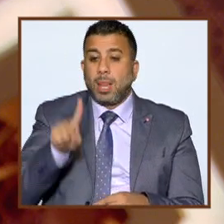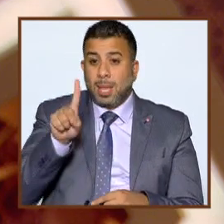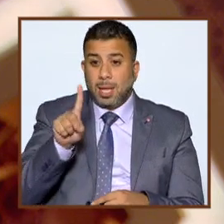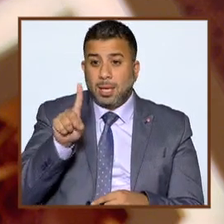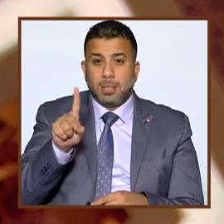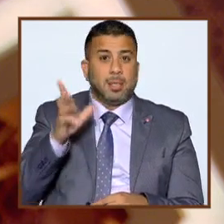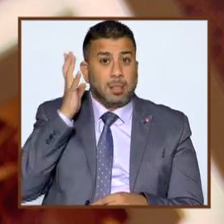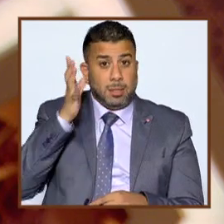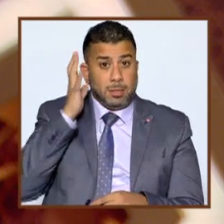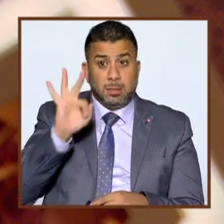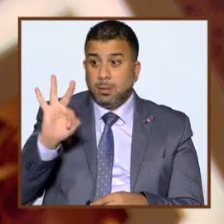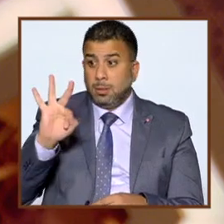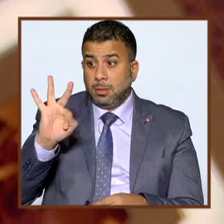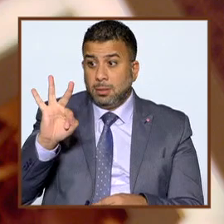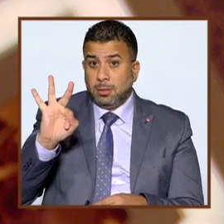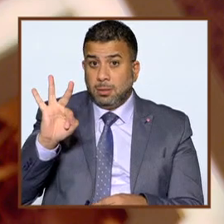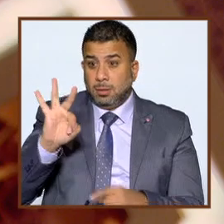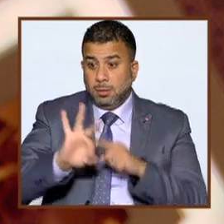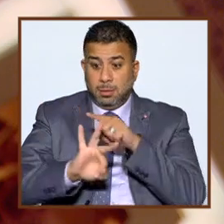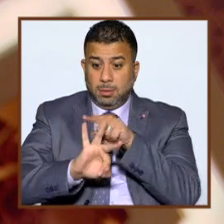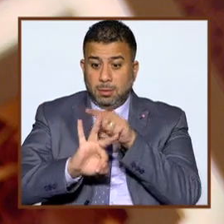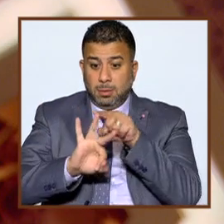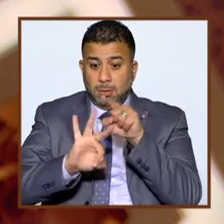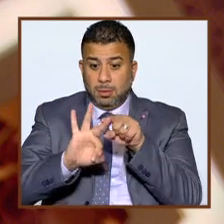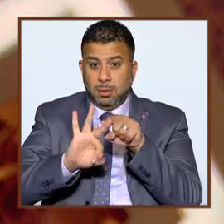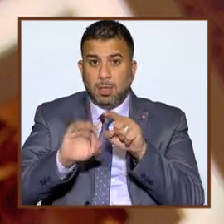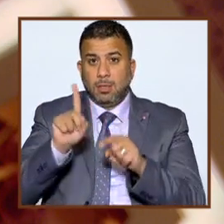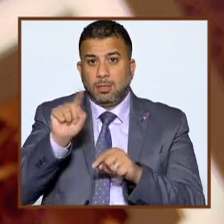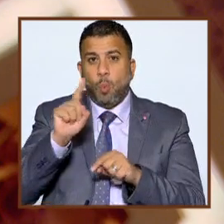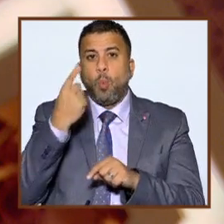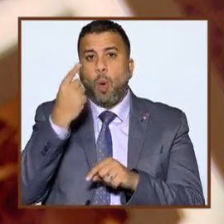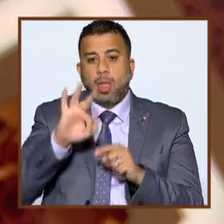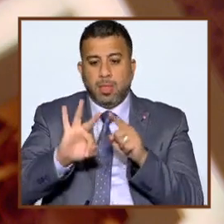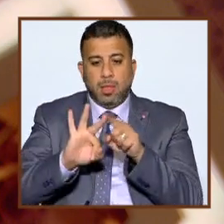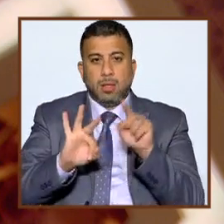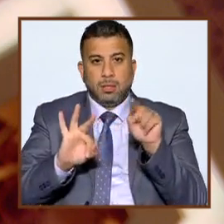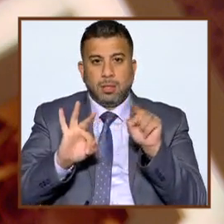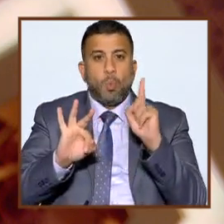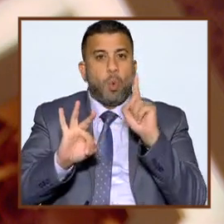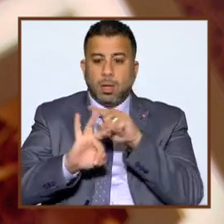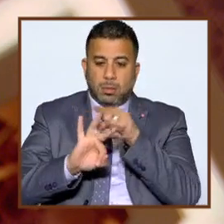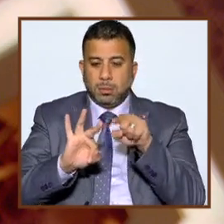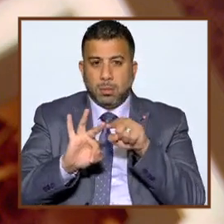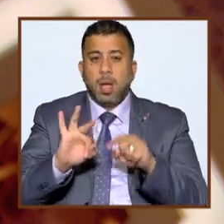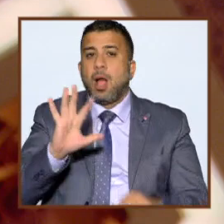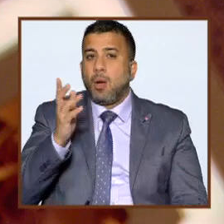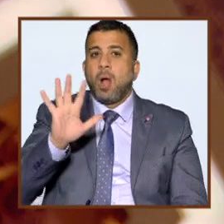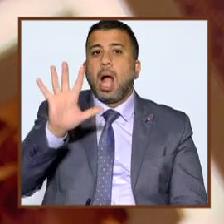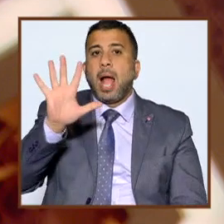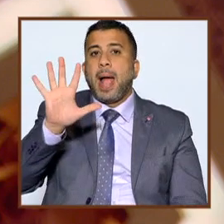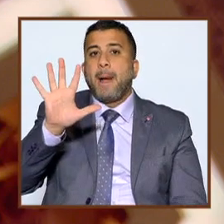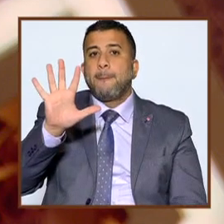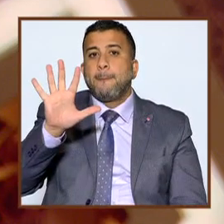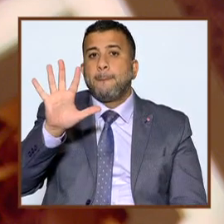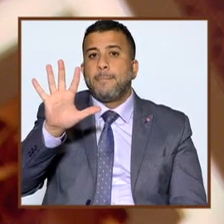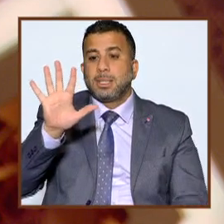يصلي 3 ركعات سردا لا يشبهها بالمغرب، وصلى 5 ركعات سردا يعني لا يجلس إلا